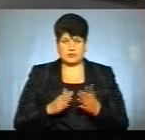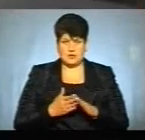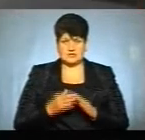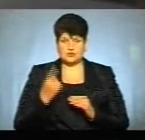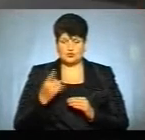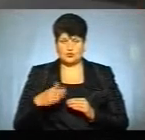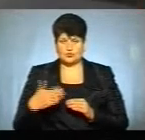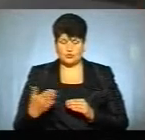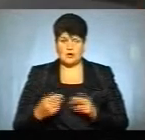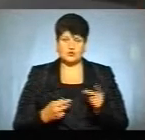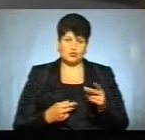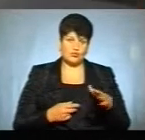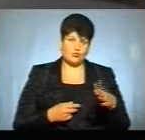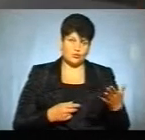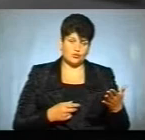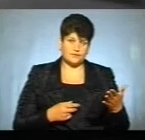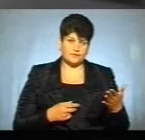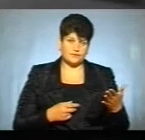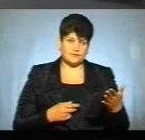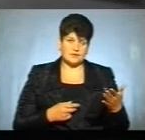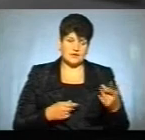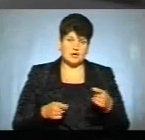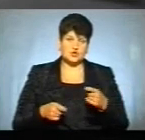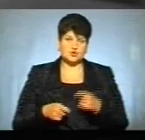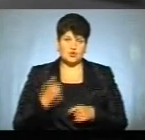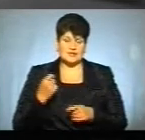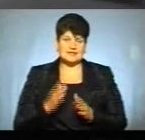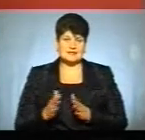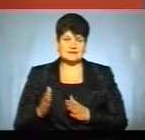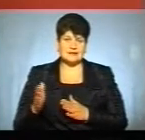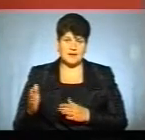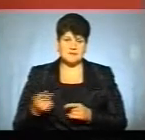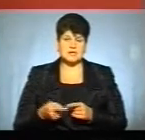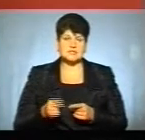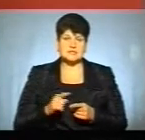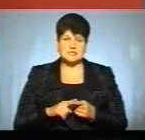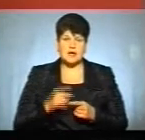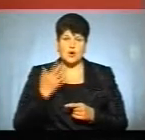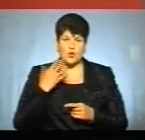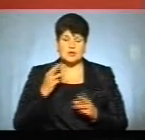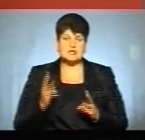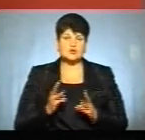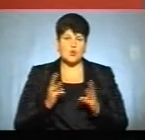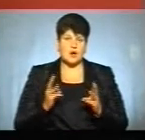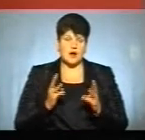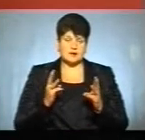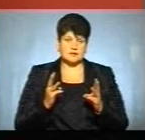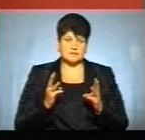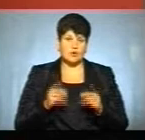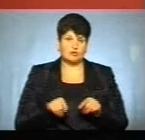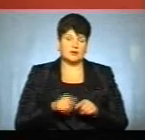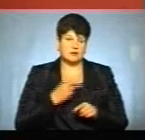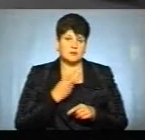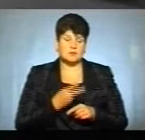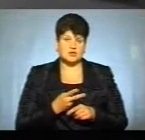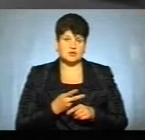боку. З другого боку, шкода екосистемі – це коли згорає, от так, як ми бачили